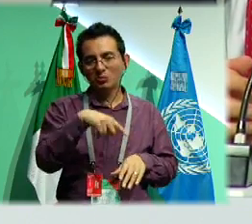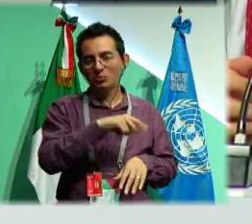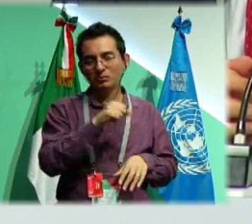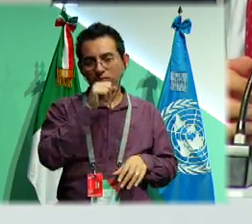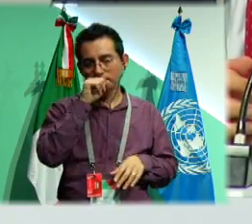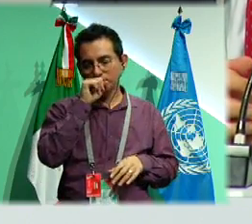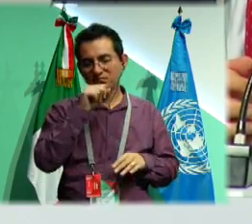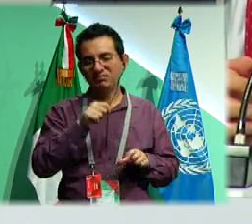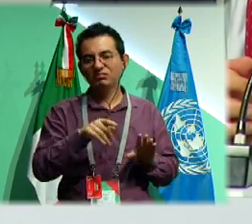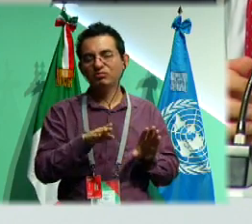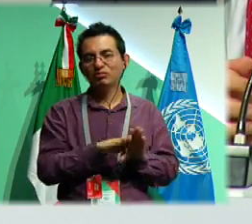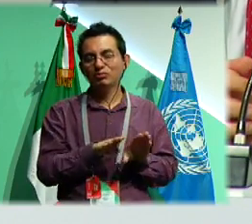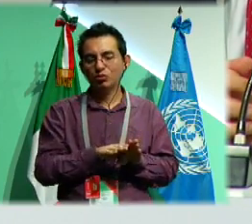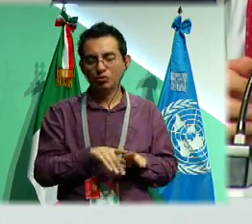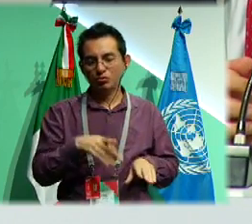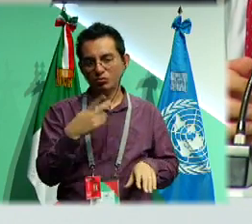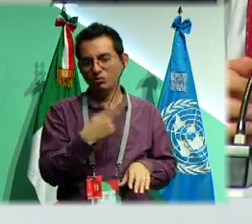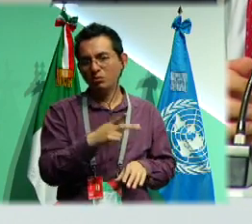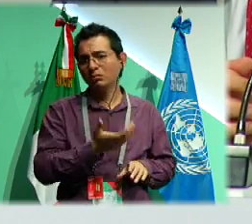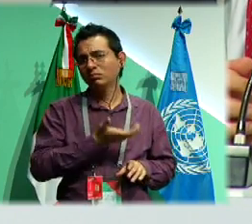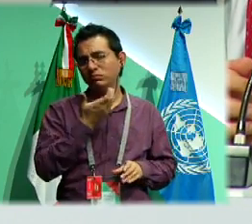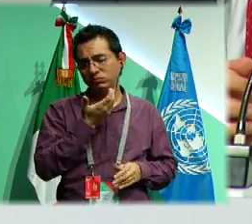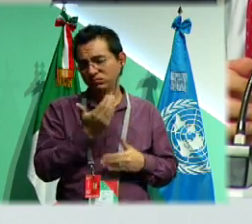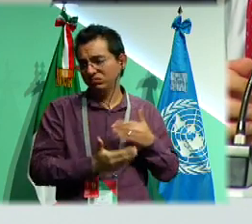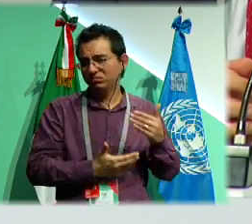le contexte privé, du droit privé.